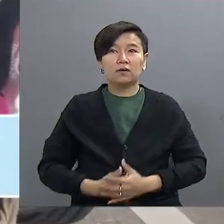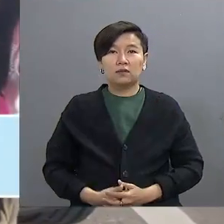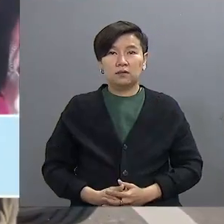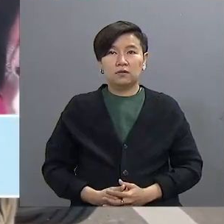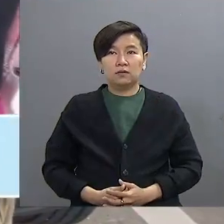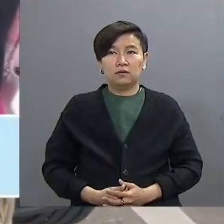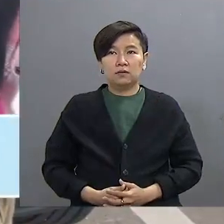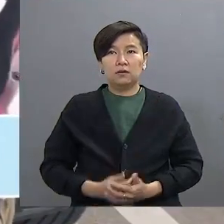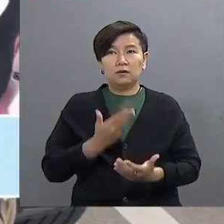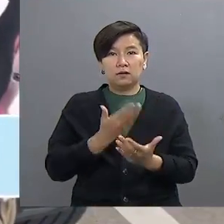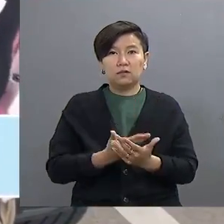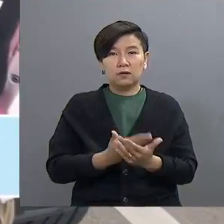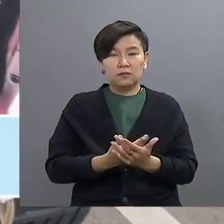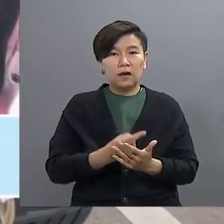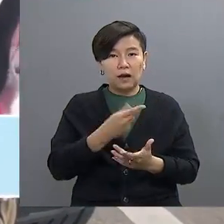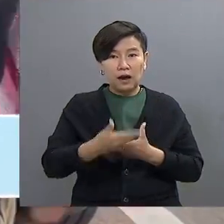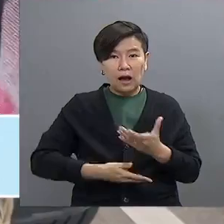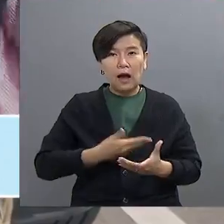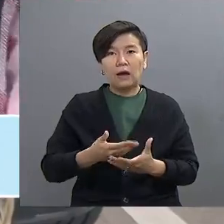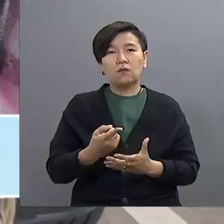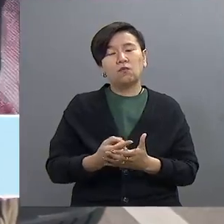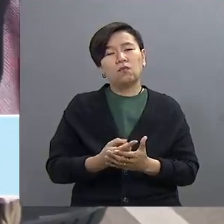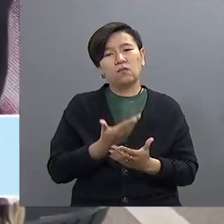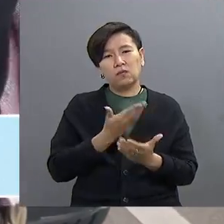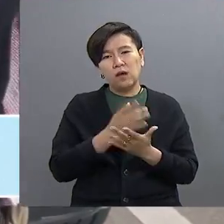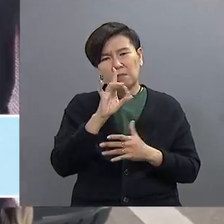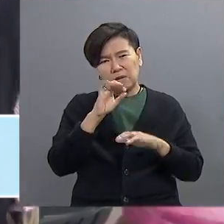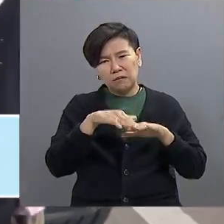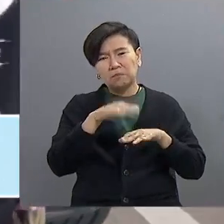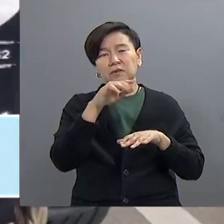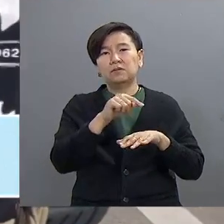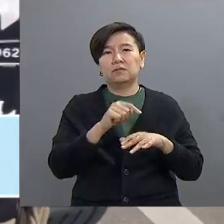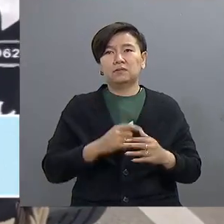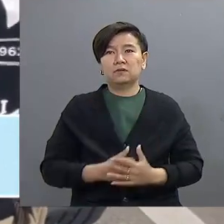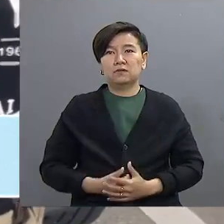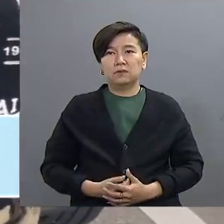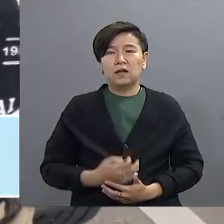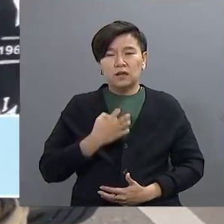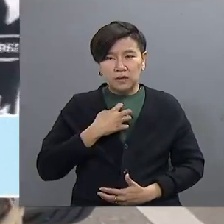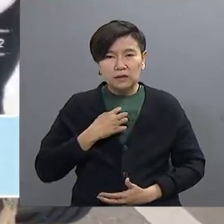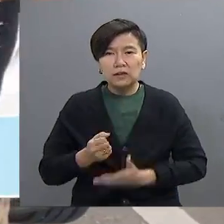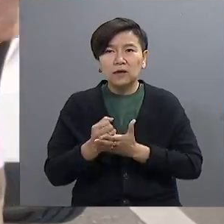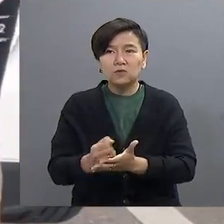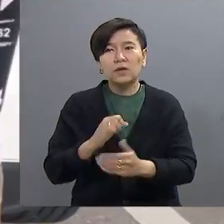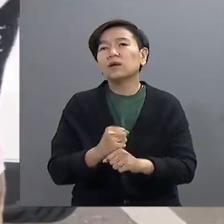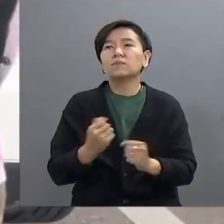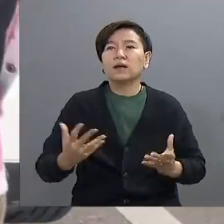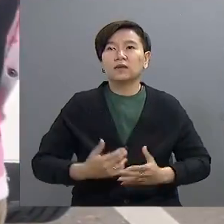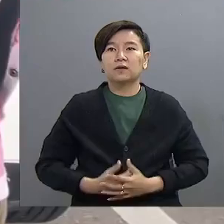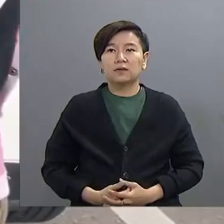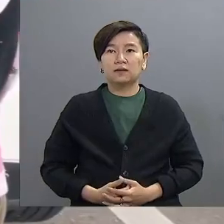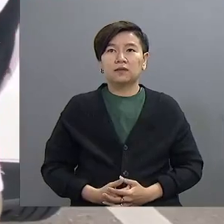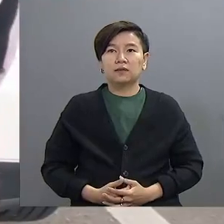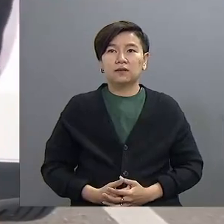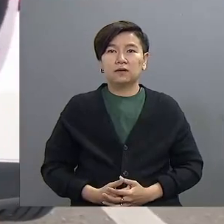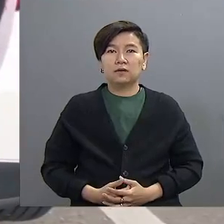วดก่อนๆขอมาบ้างนิดนึงแล้วก็อยากให้ได้ก็ลงสมัครทางอันนั้นไปก็อยากให้มี